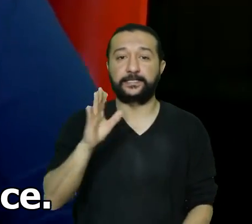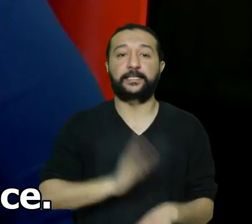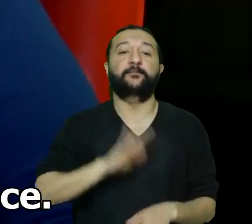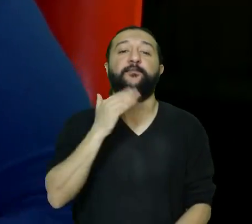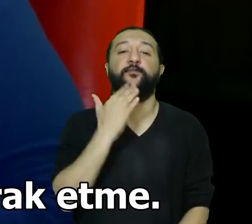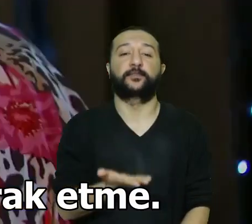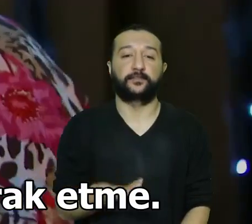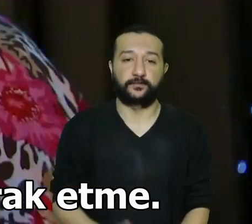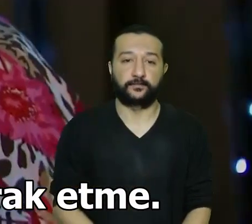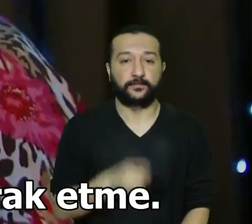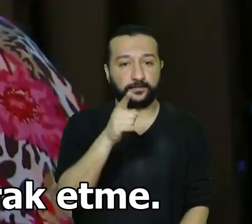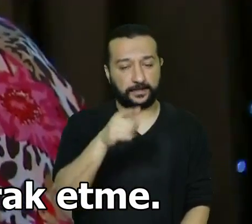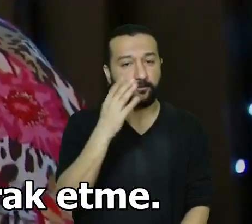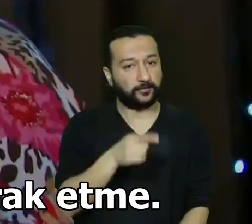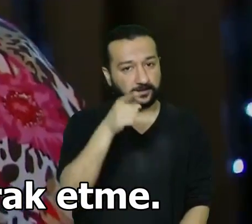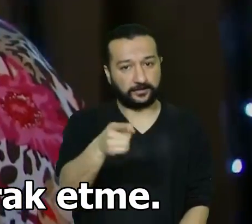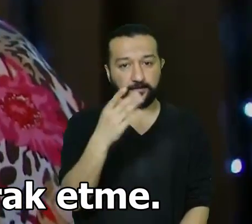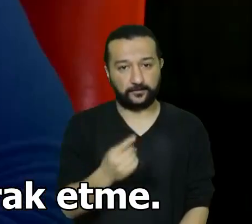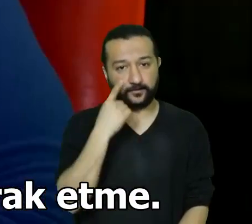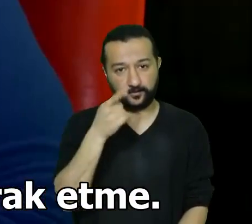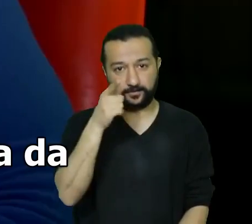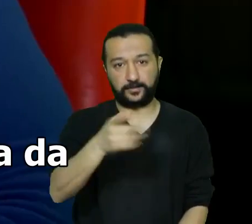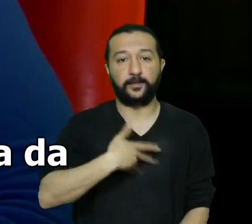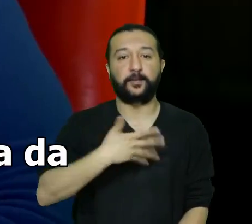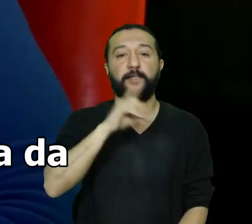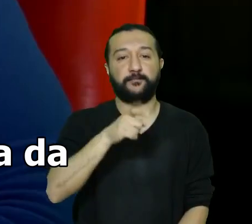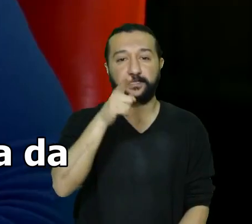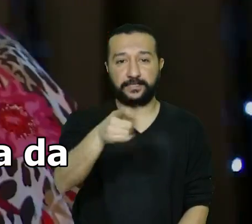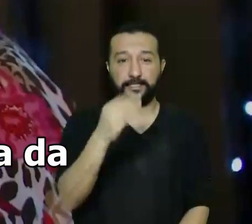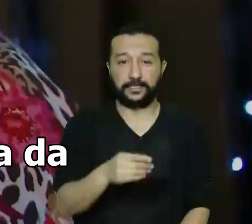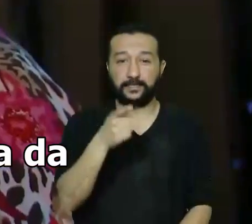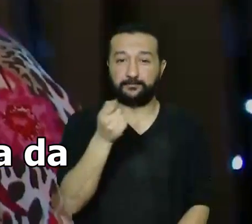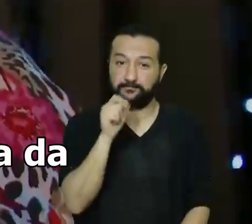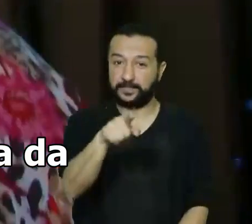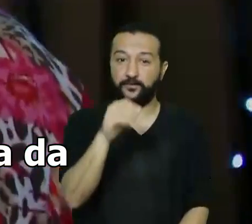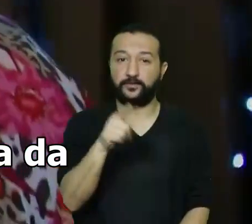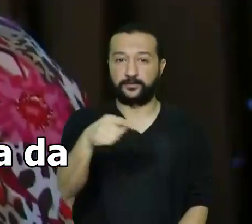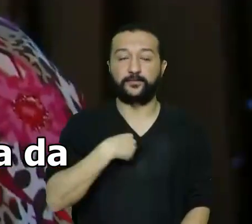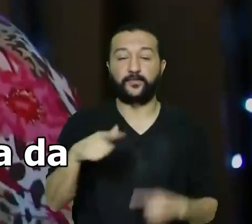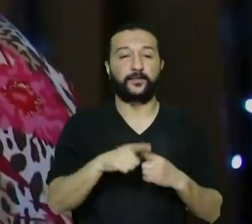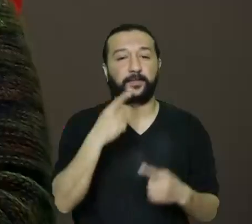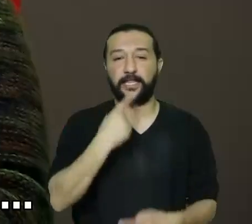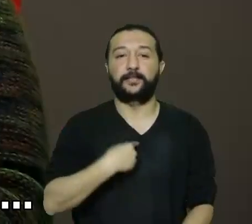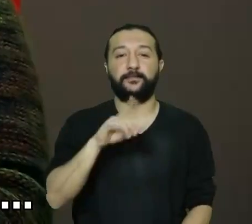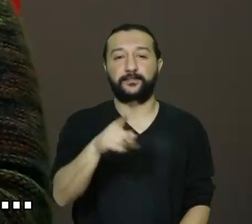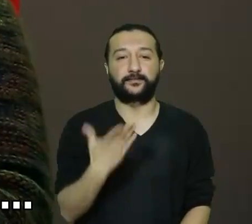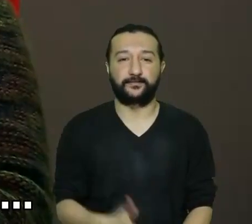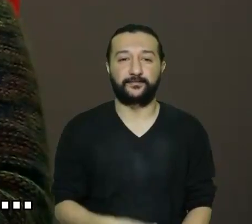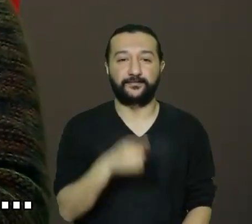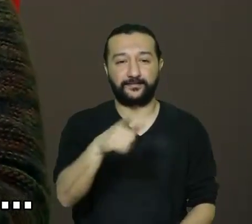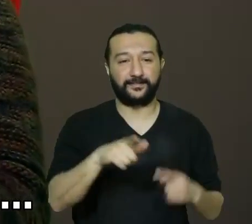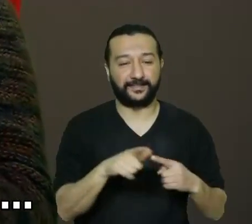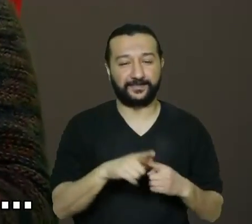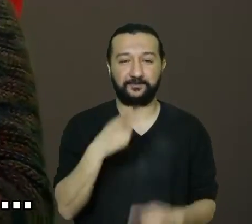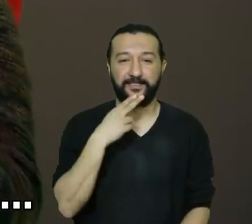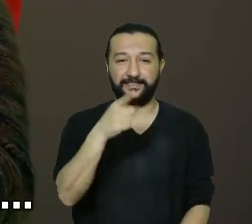yapmamalı bence. Sıra sana gelecek. Sana gelecek kankacığım, merak etme. Eğer sana SMS atarsam bunu da Fatma demesinden. Ha. Ya